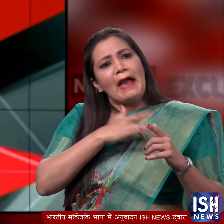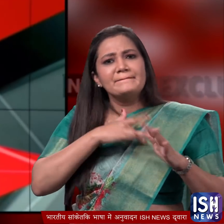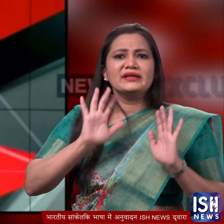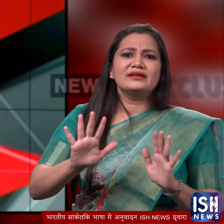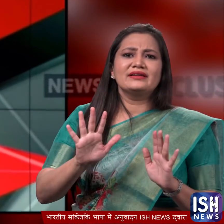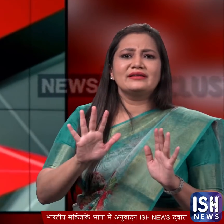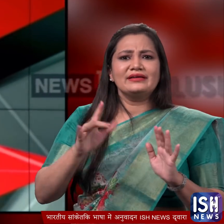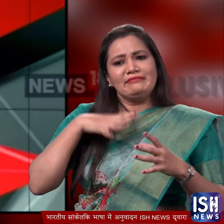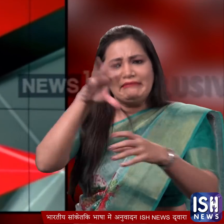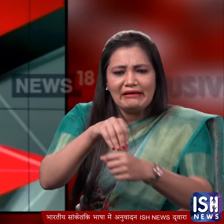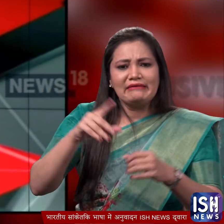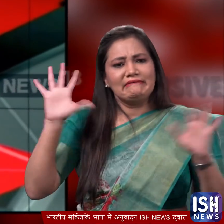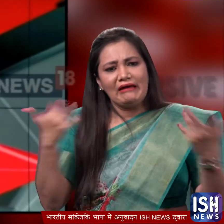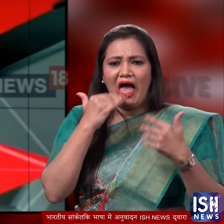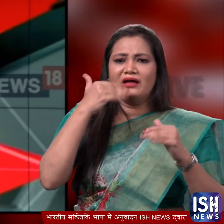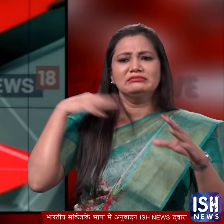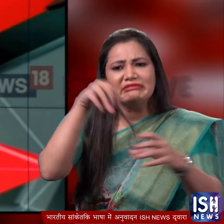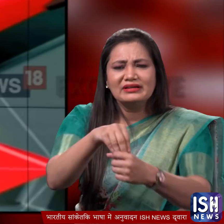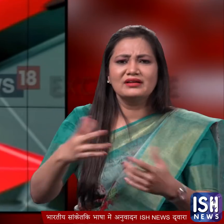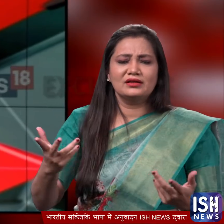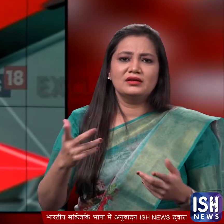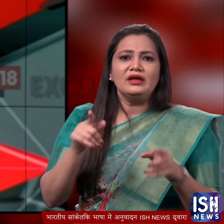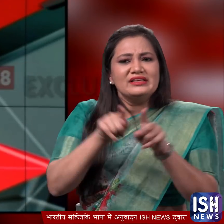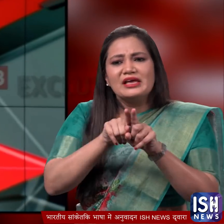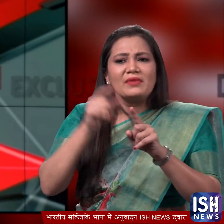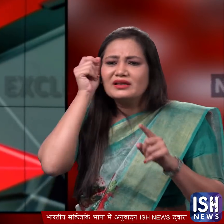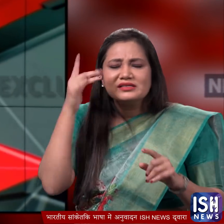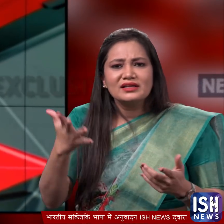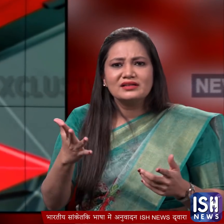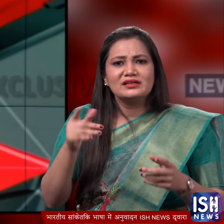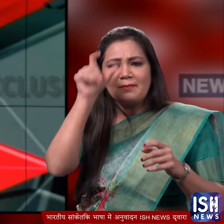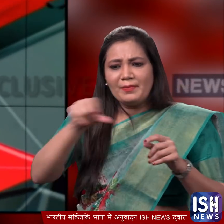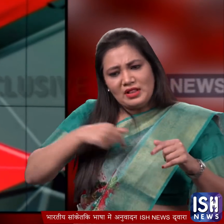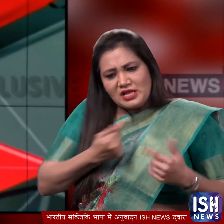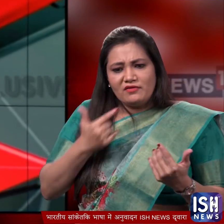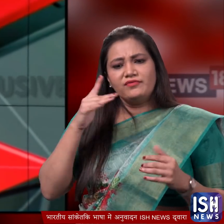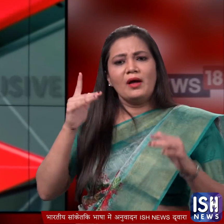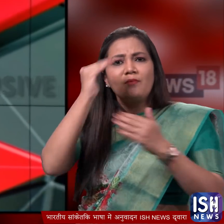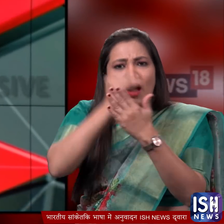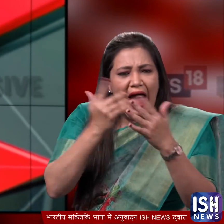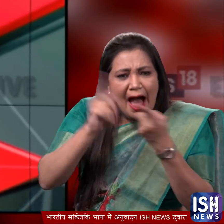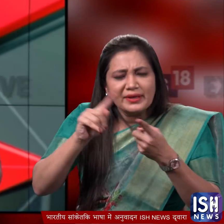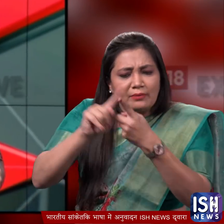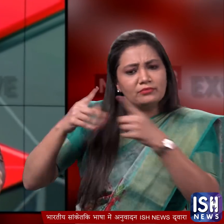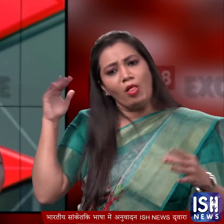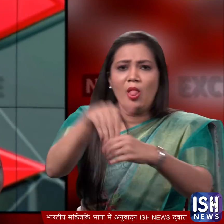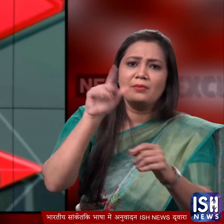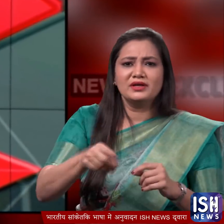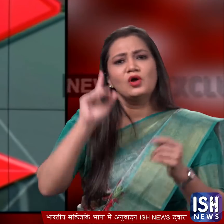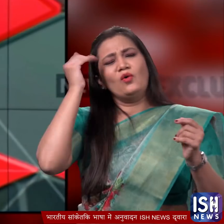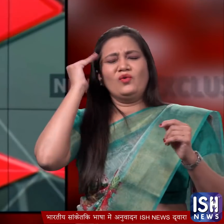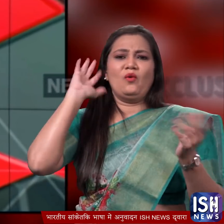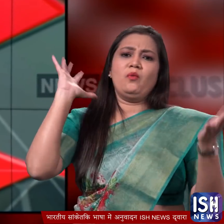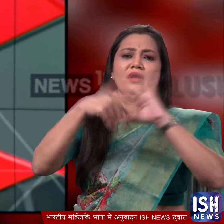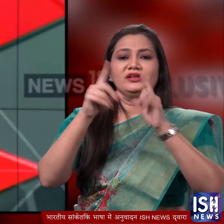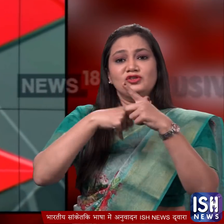में डालने और दूसरों की जान हल्कान करने में ही मजा आता है। आ बैल मुझे मार टाइप के ये लोग कभी नहीं सुधरने वाले। पूरी